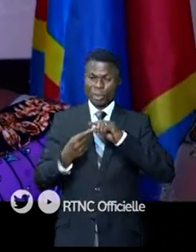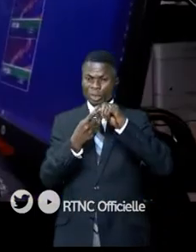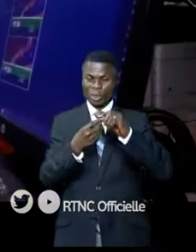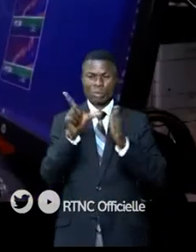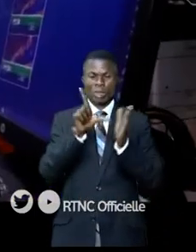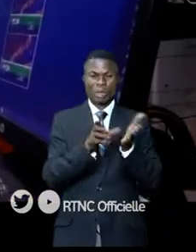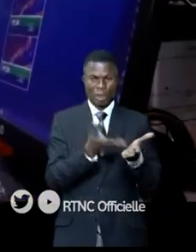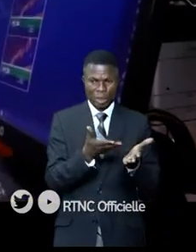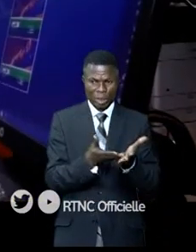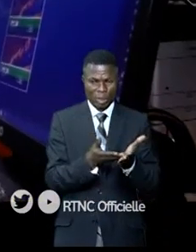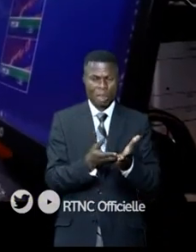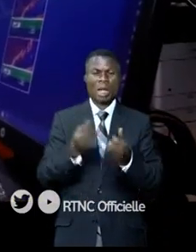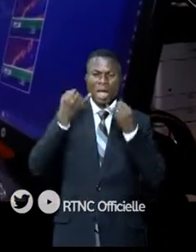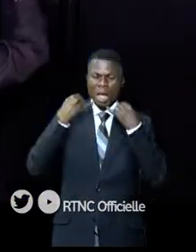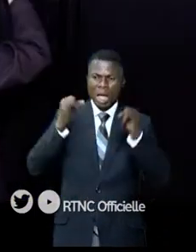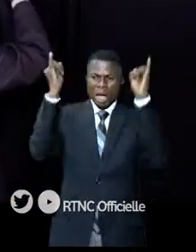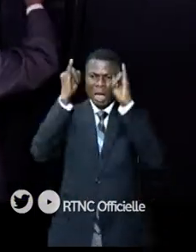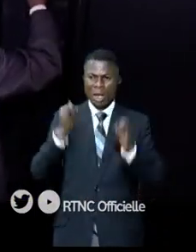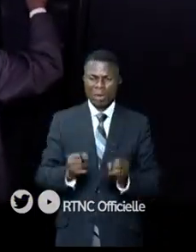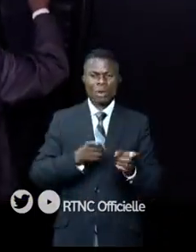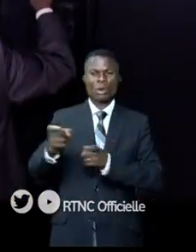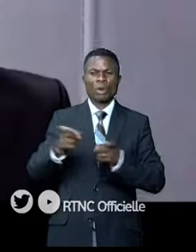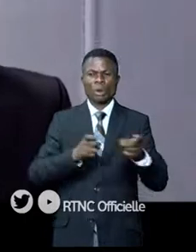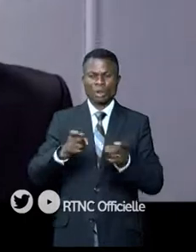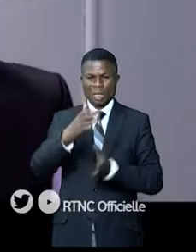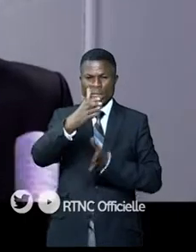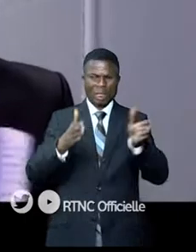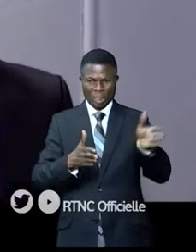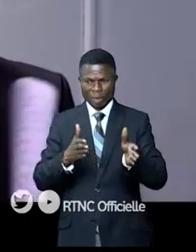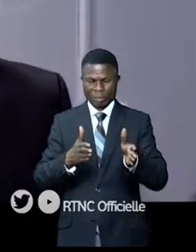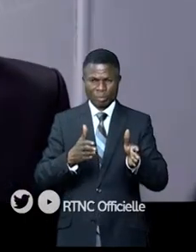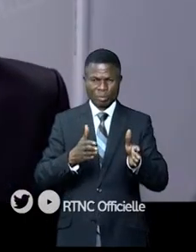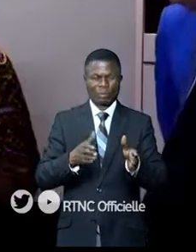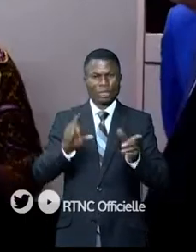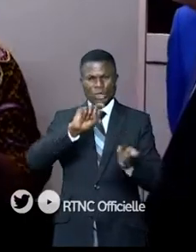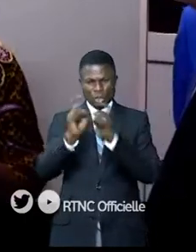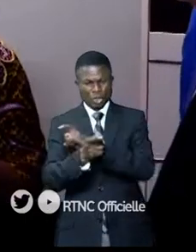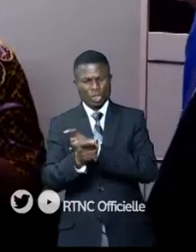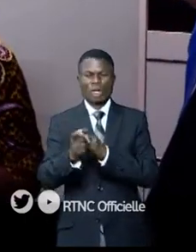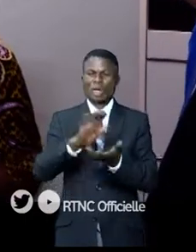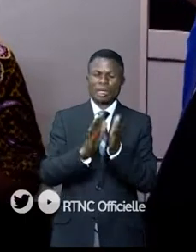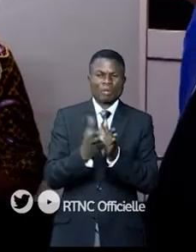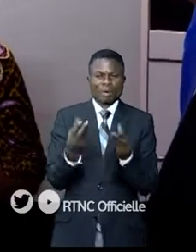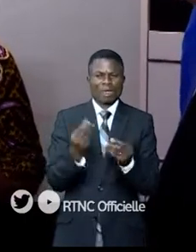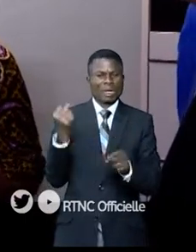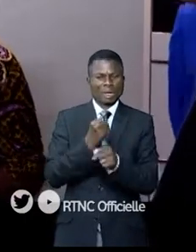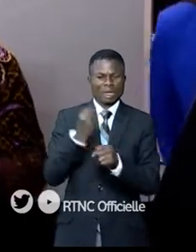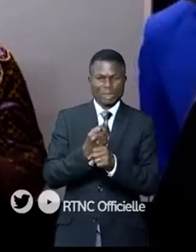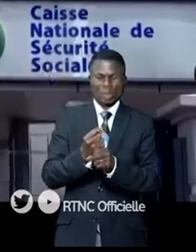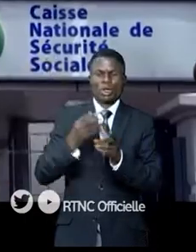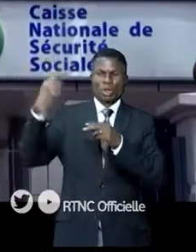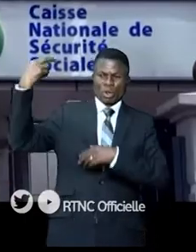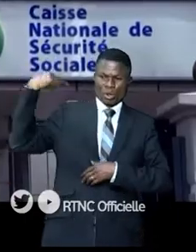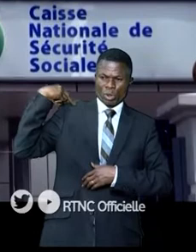cette loi, c'est l'informatisation de la gestion de la caisse, rendant ainsi facile la tâche aux employeurs